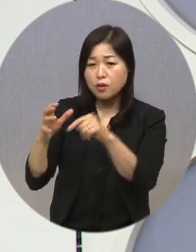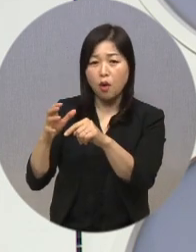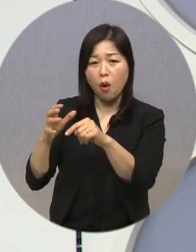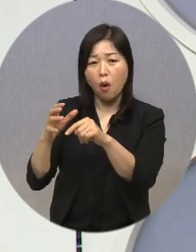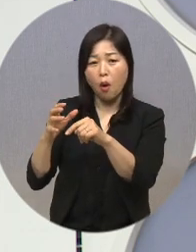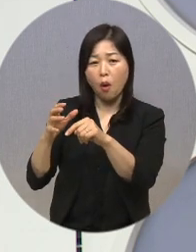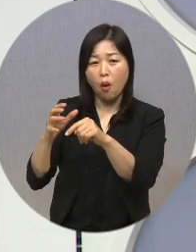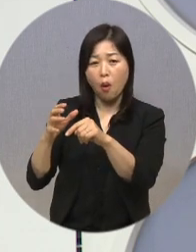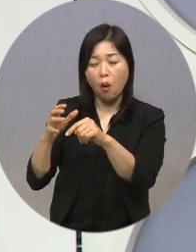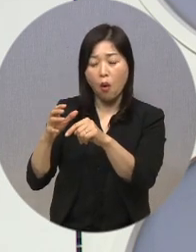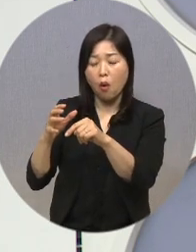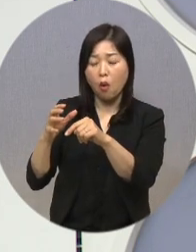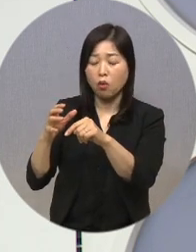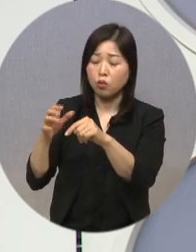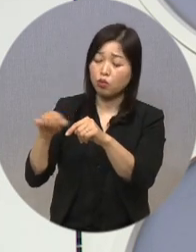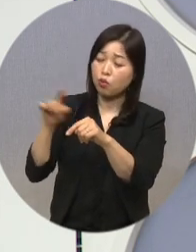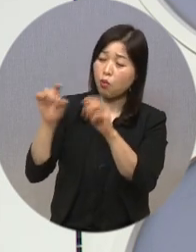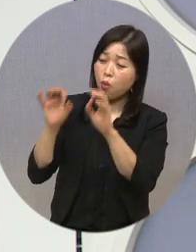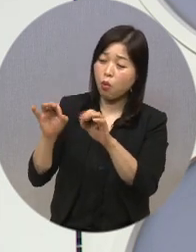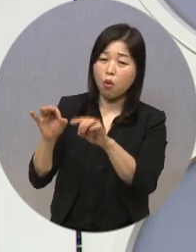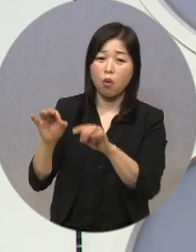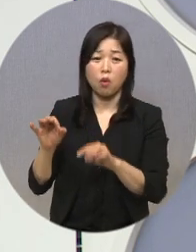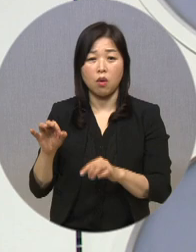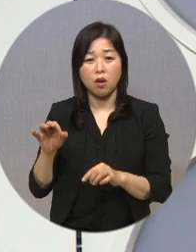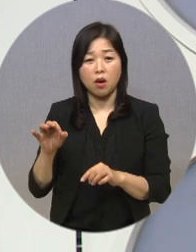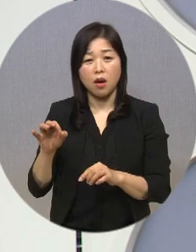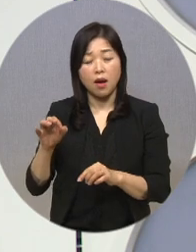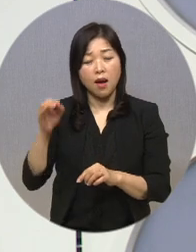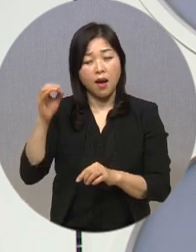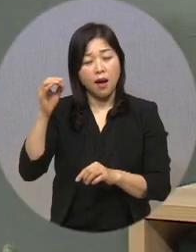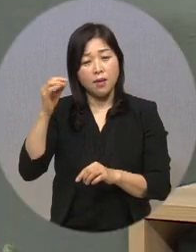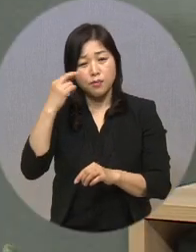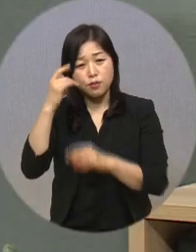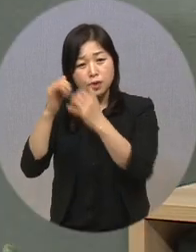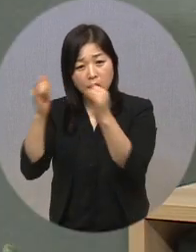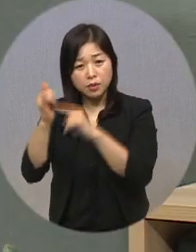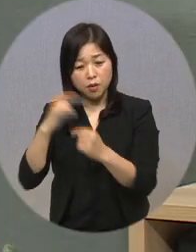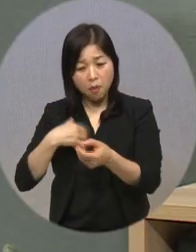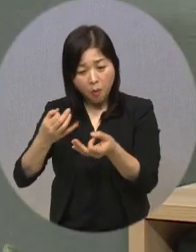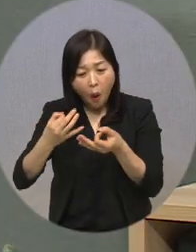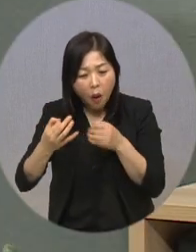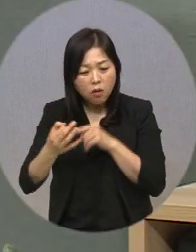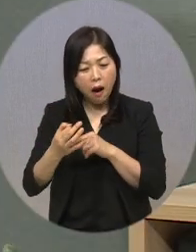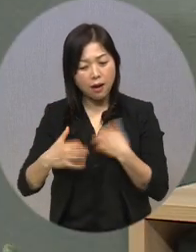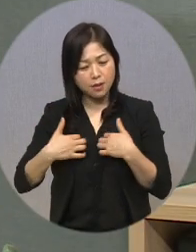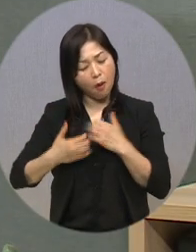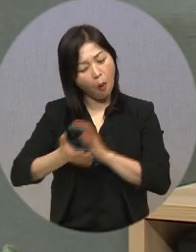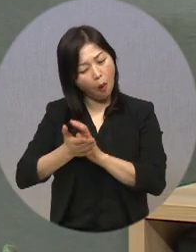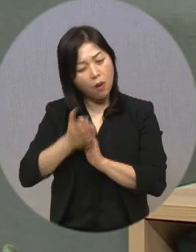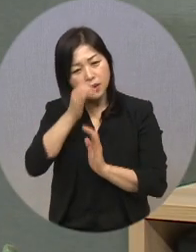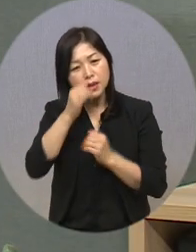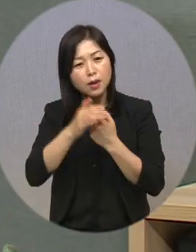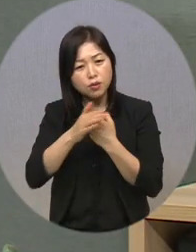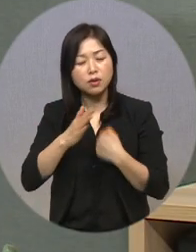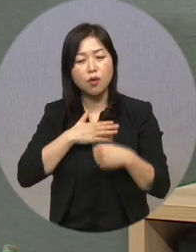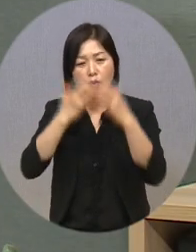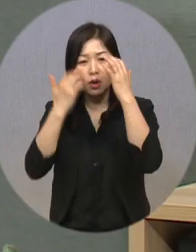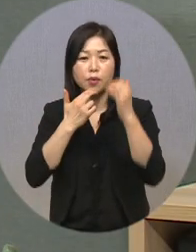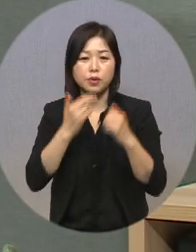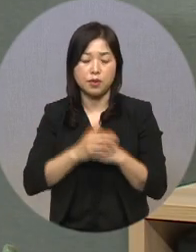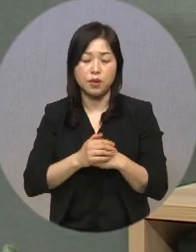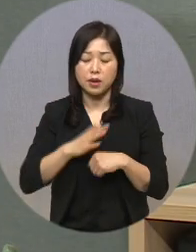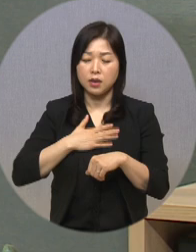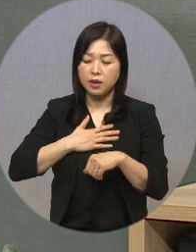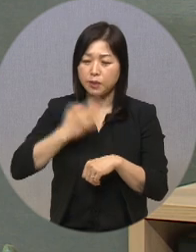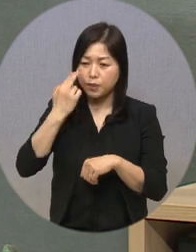보는 사람마다 저를 그래서 그 큰 고생을 안 했어요. 항상 나는 미국에 감사합니다. 나를